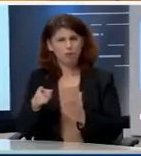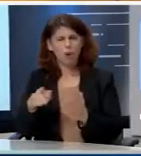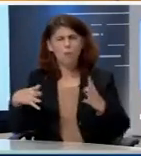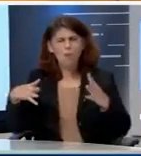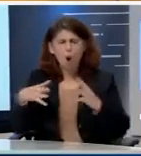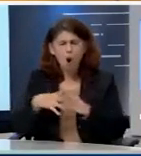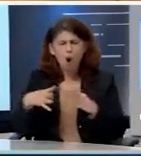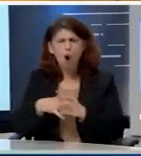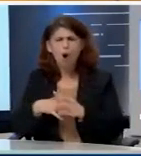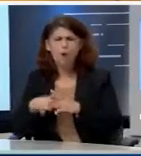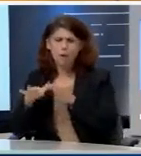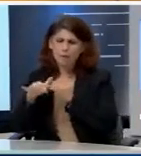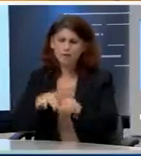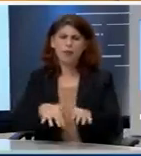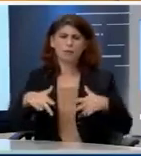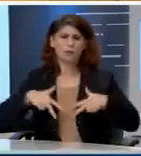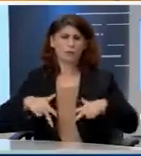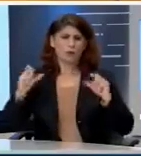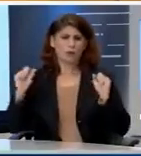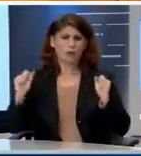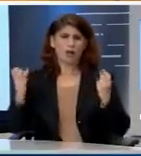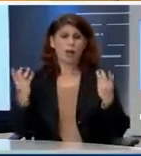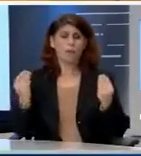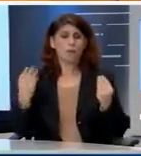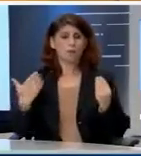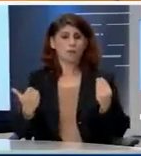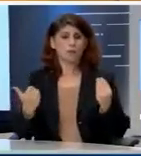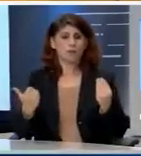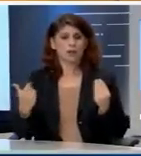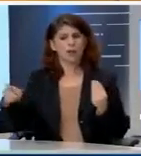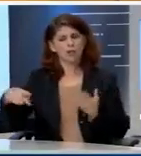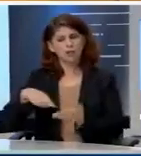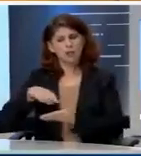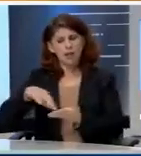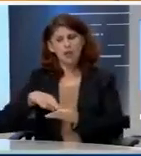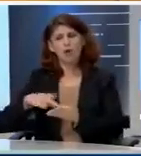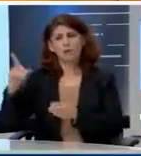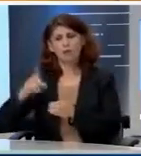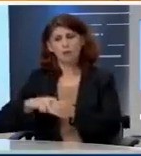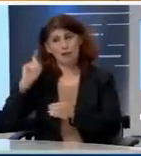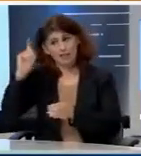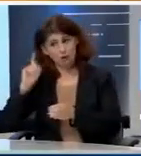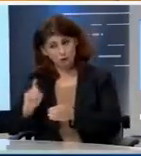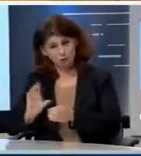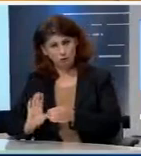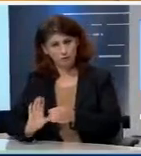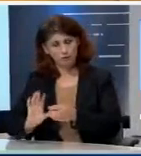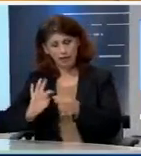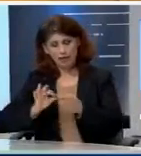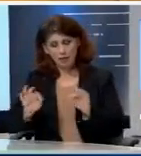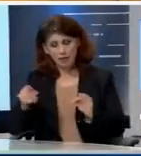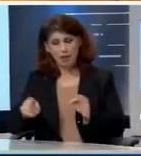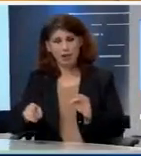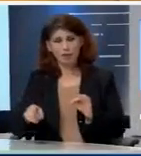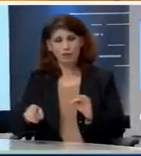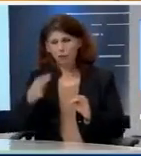λησαλαίο πόλεμο που δέχτηκε Υπουργός Υγείας από πολλούς που ήταν στο payroll των εταιριών. Ίσως οι λεπτομέρειες αυτού